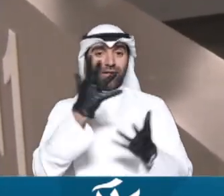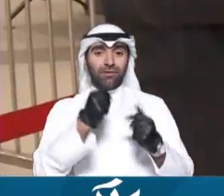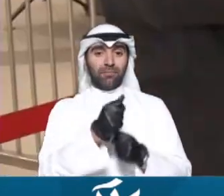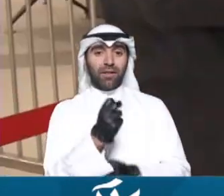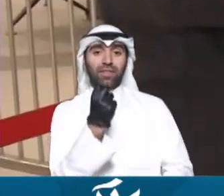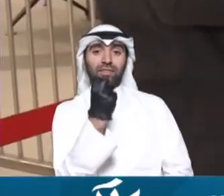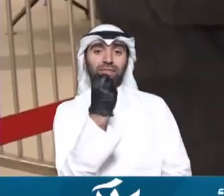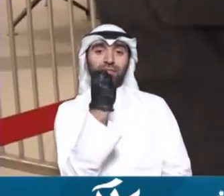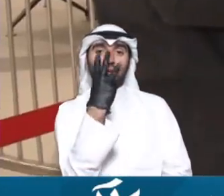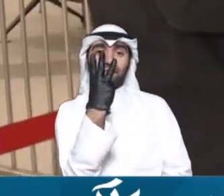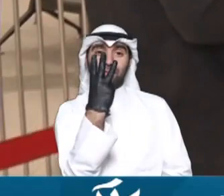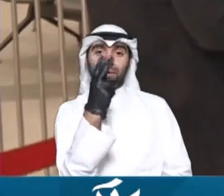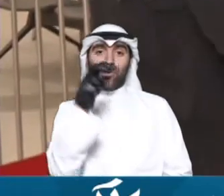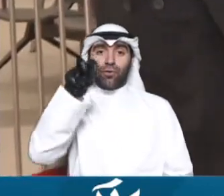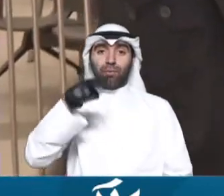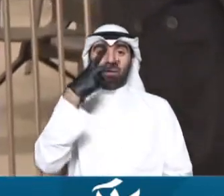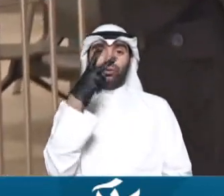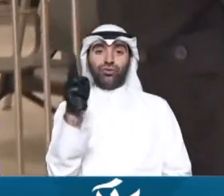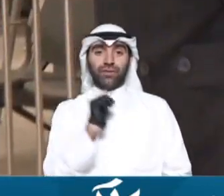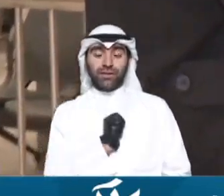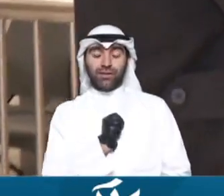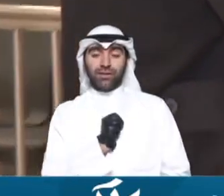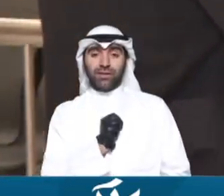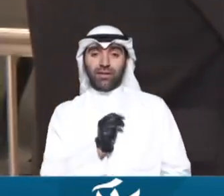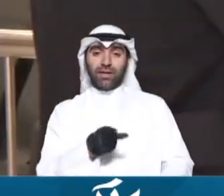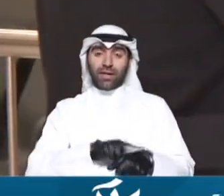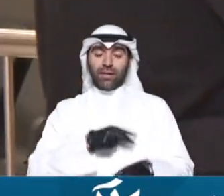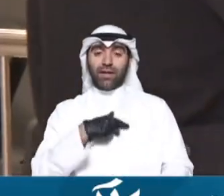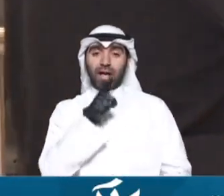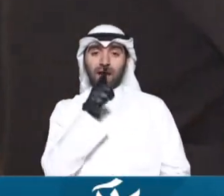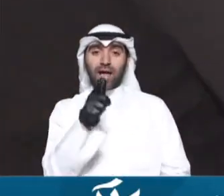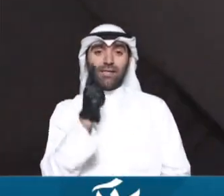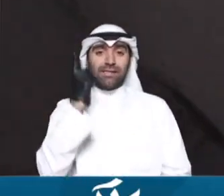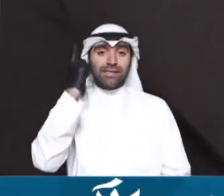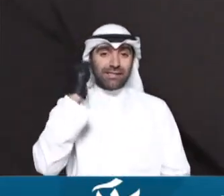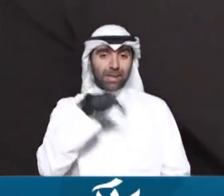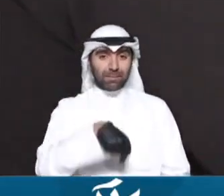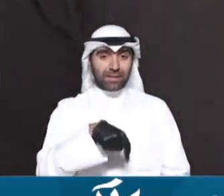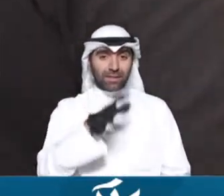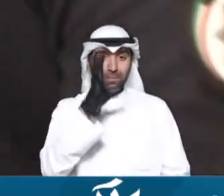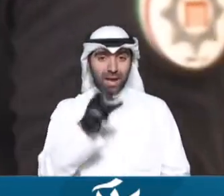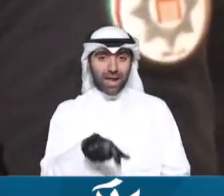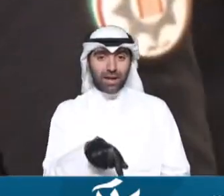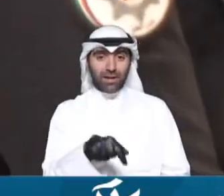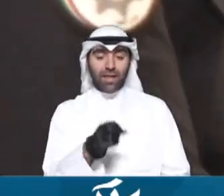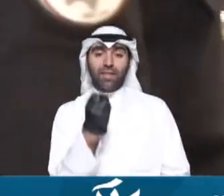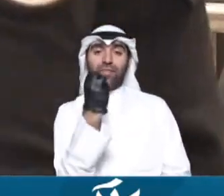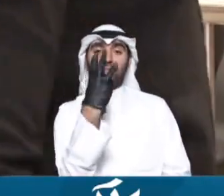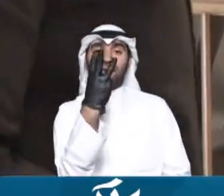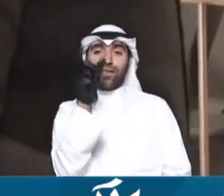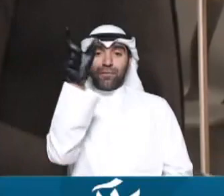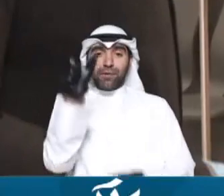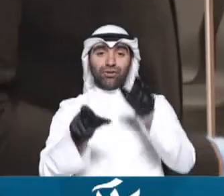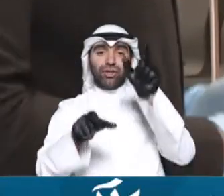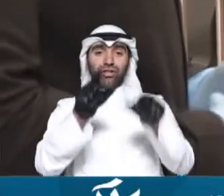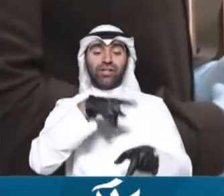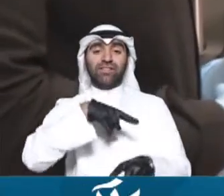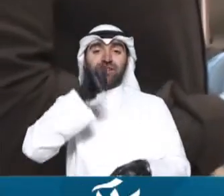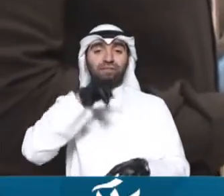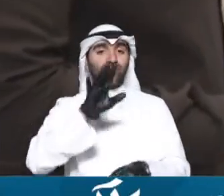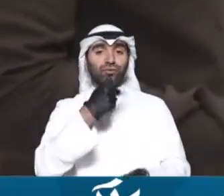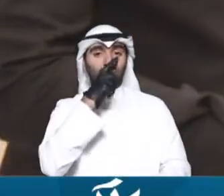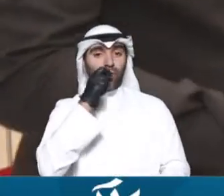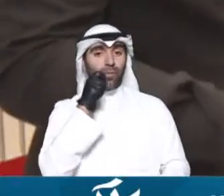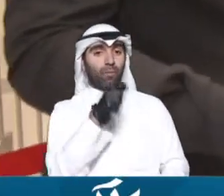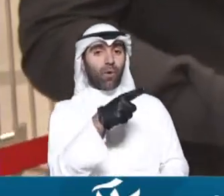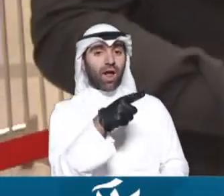أخرى ظهر يوم إن شاء الله السبت راح يكون أيضا تحمل 300. فإن شاء الله المجموع هذا يصل إلى ثاني يوم من انطلاق